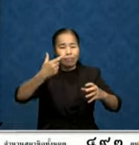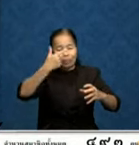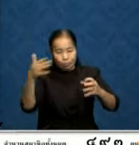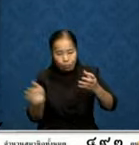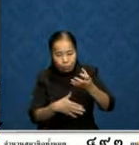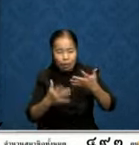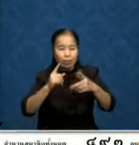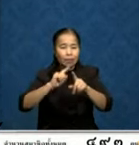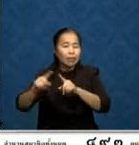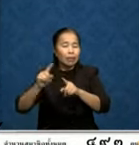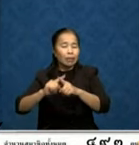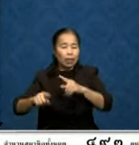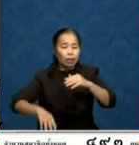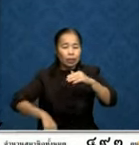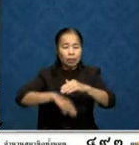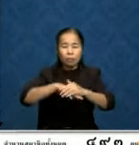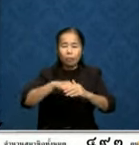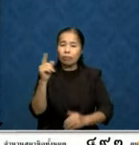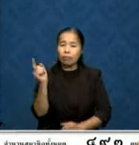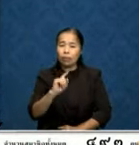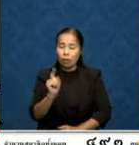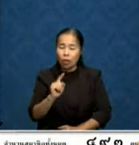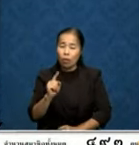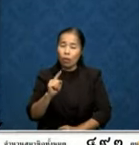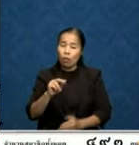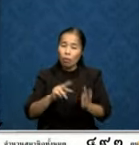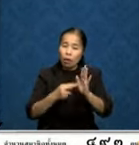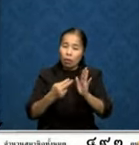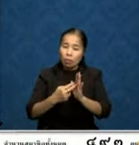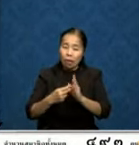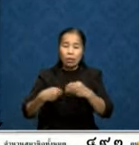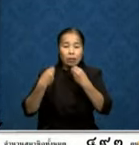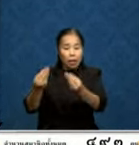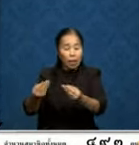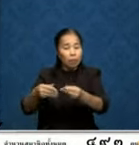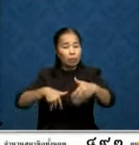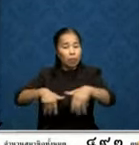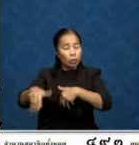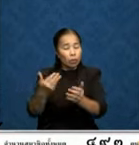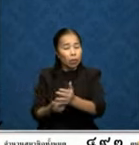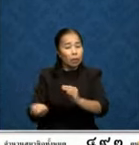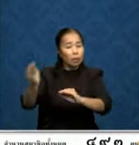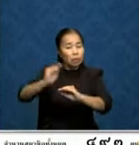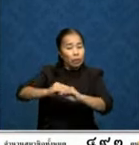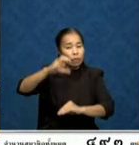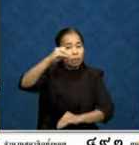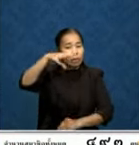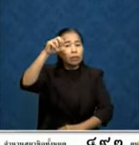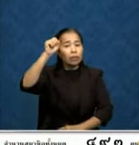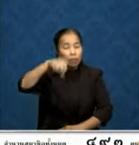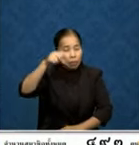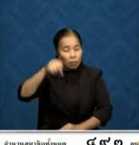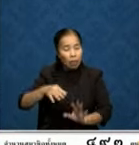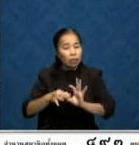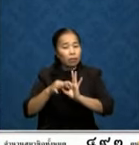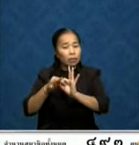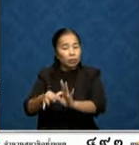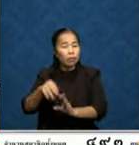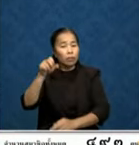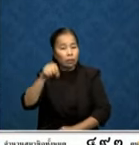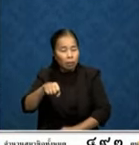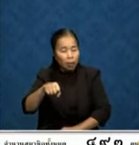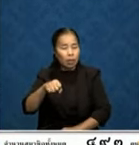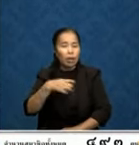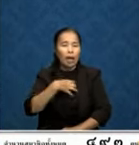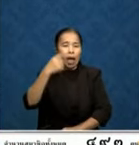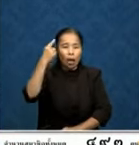ดขึ้นนะครับขอคำยืนยันหนึ่งเพราะมันอยู่ในระบุในสัญญา PPA ว่าอย่างไรนะครับและถ้าจะไปไกลกว่าคาร์บอ